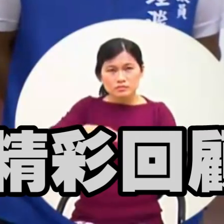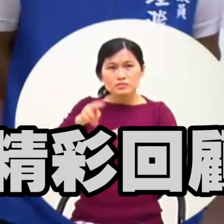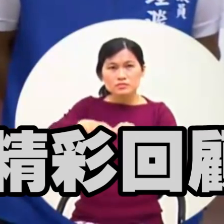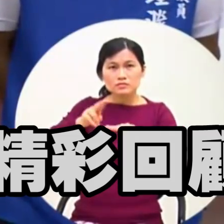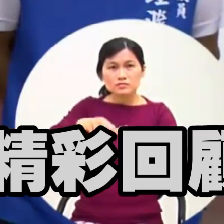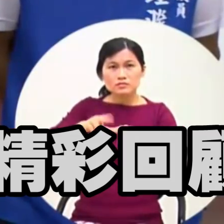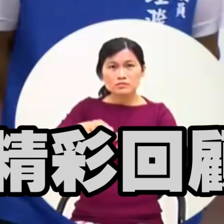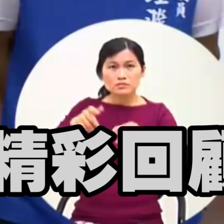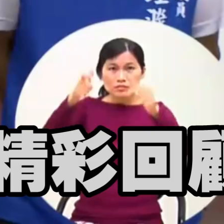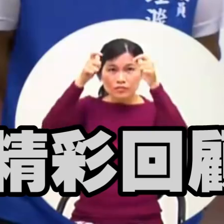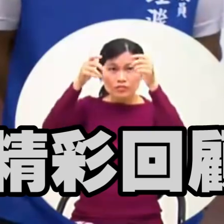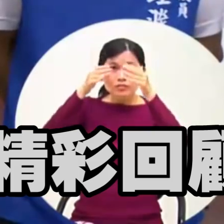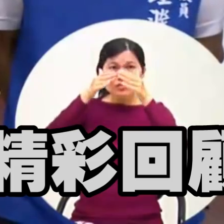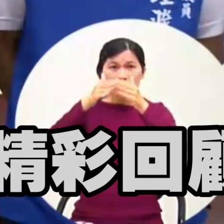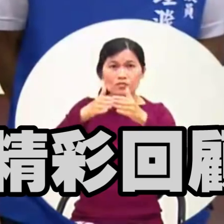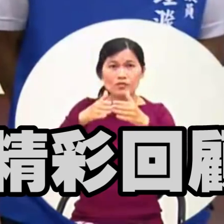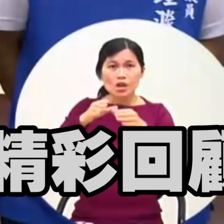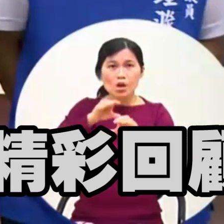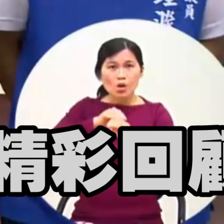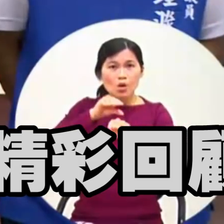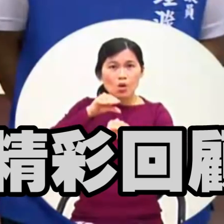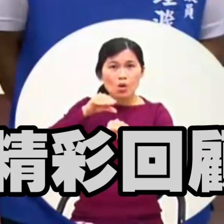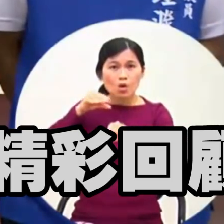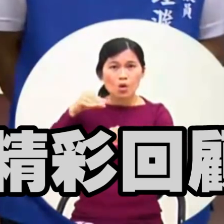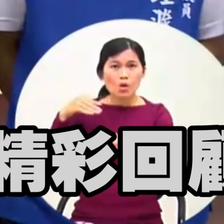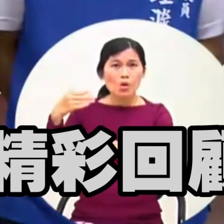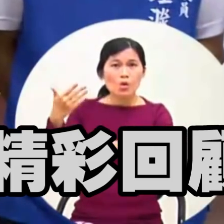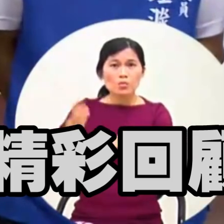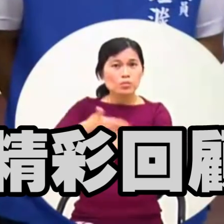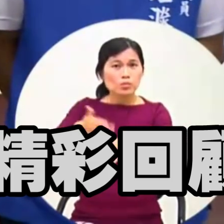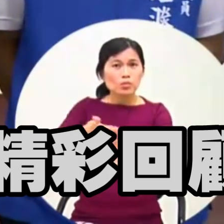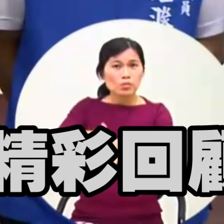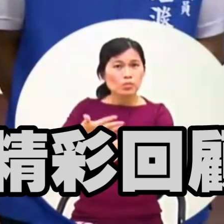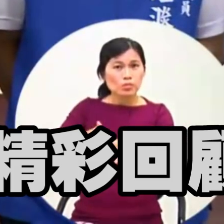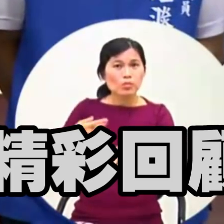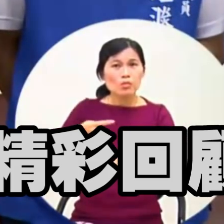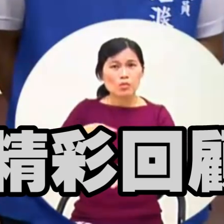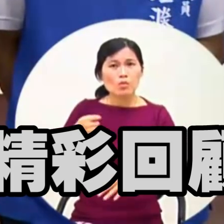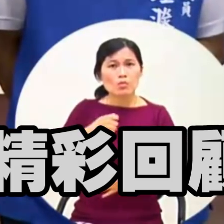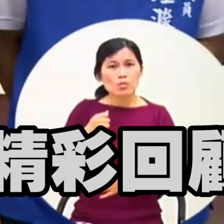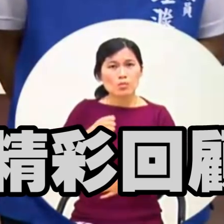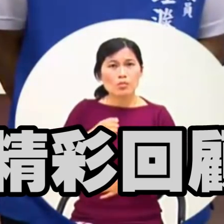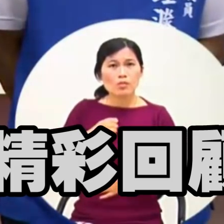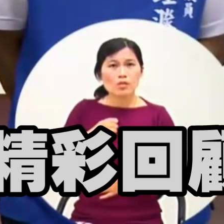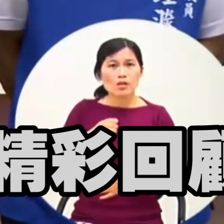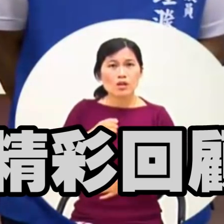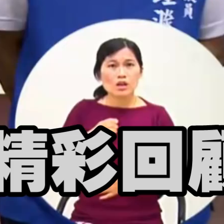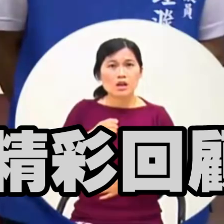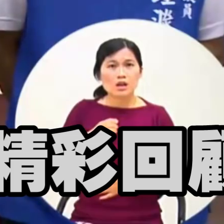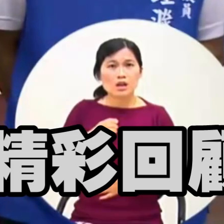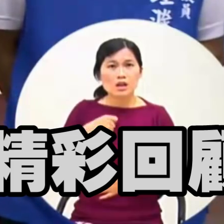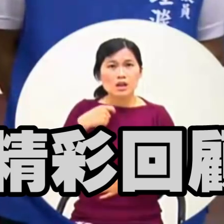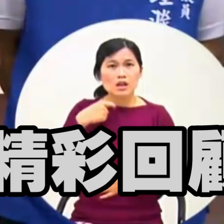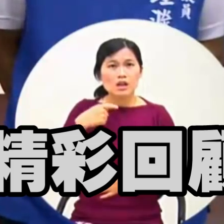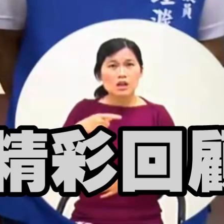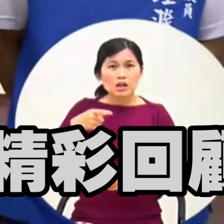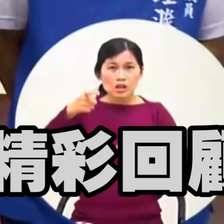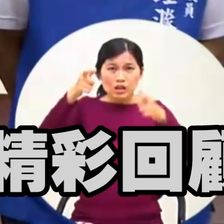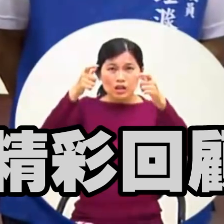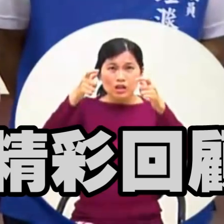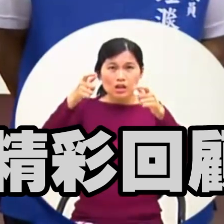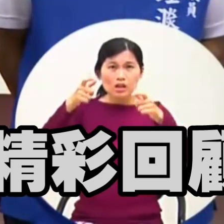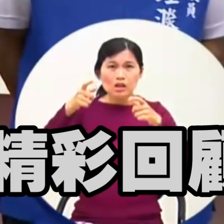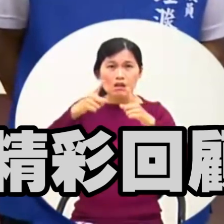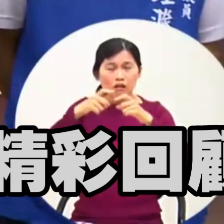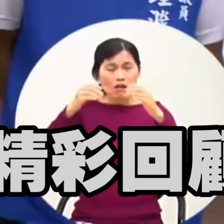水。 高雄市从来没塞车，我知。啊，一个城市，啊，这尔啊萧条，我伫